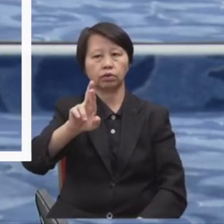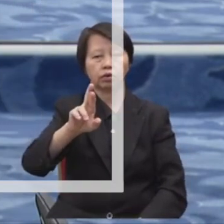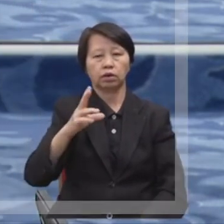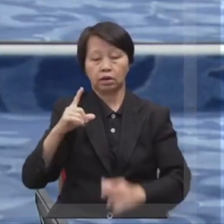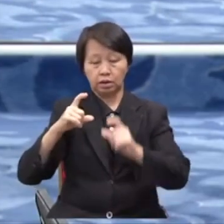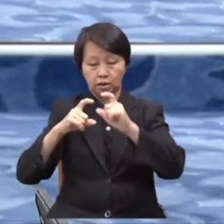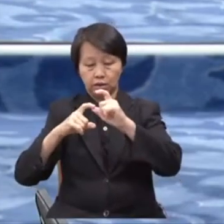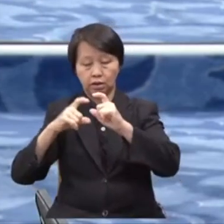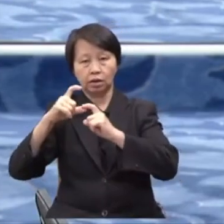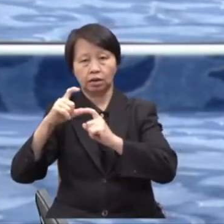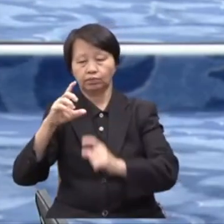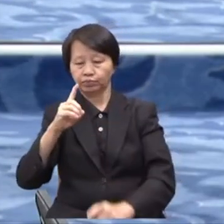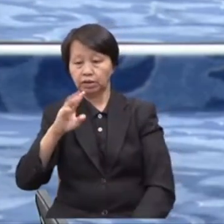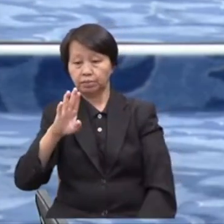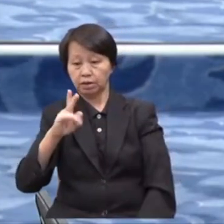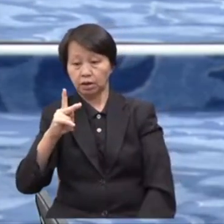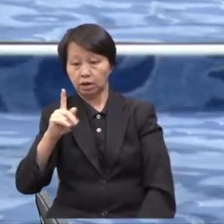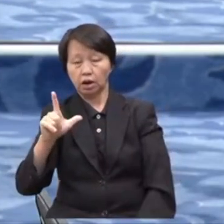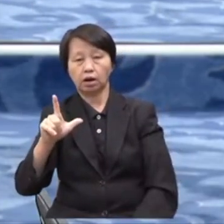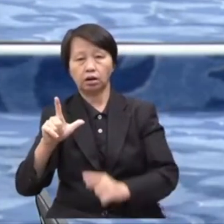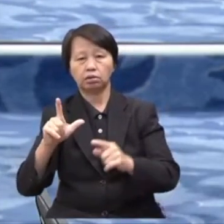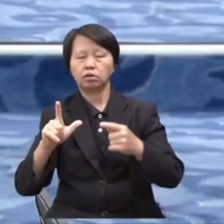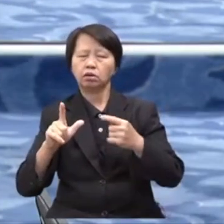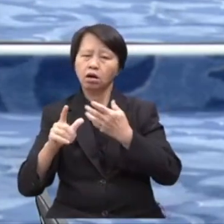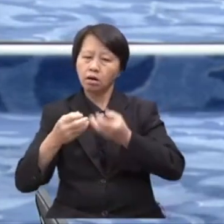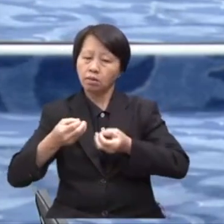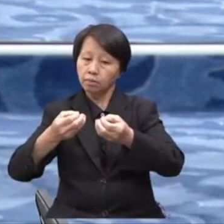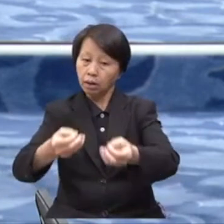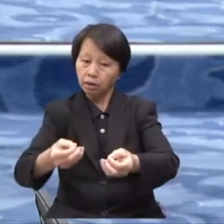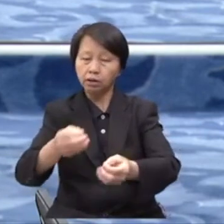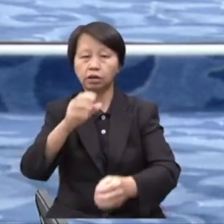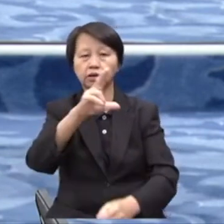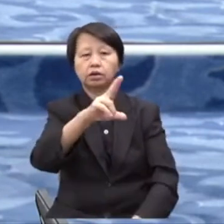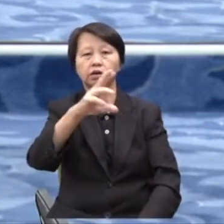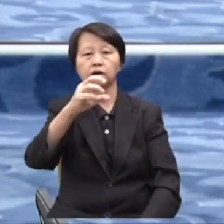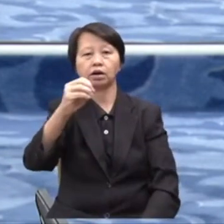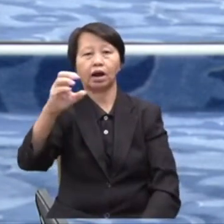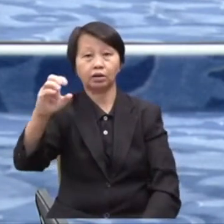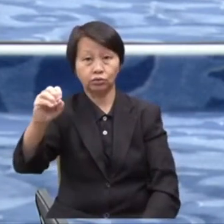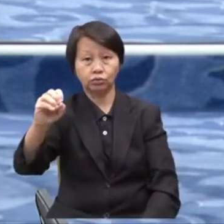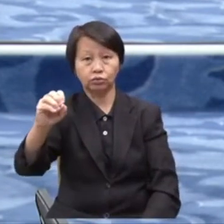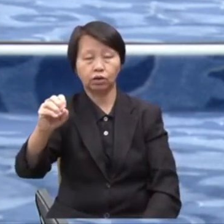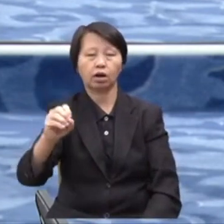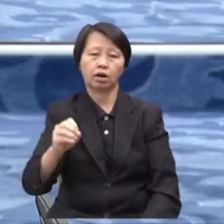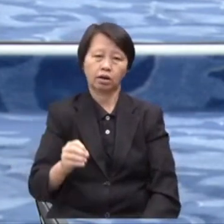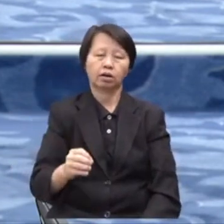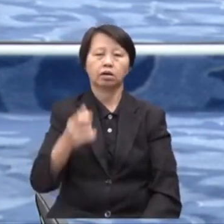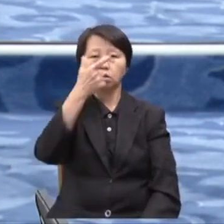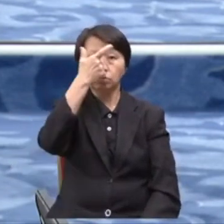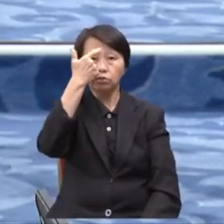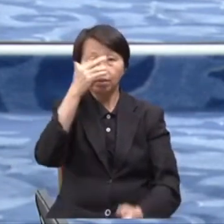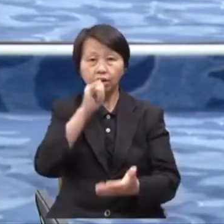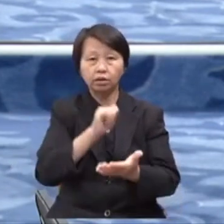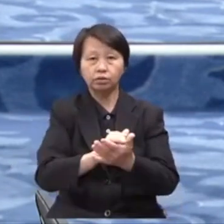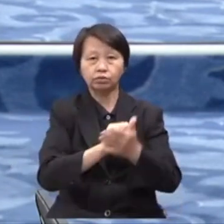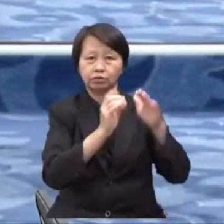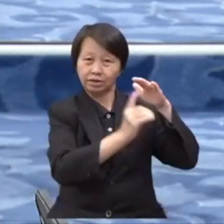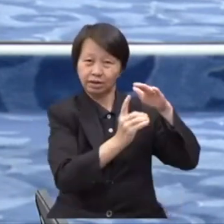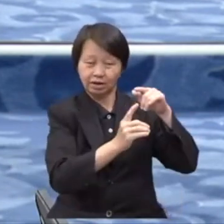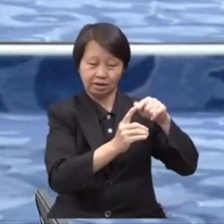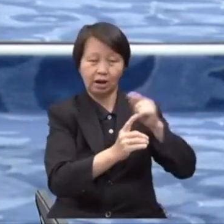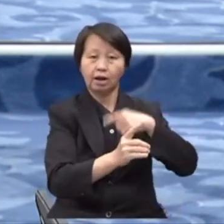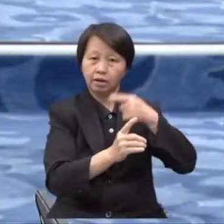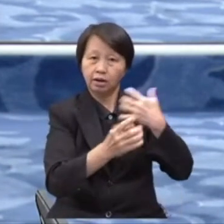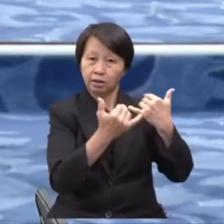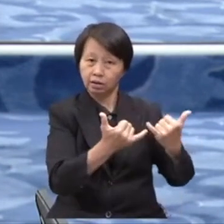dibikil selama ini hanya menawarkan 300 sebab itu yang saya tekankan